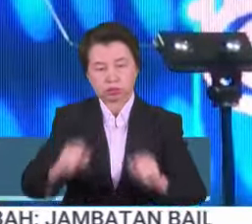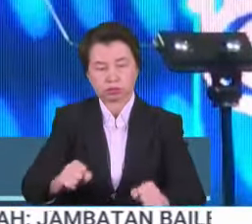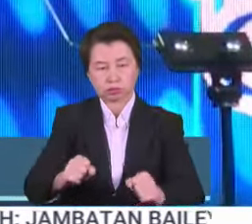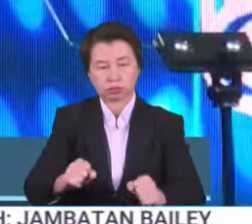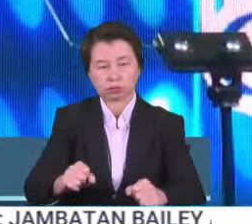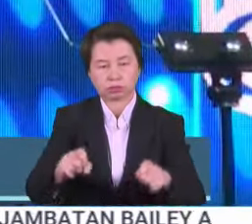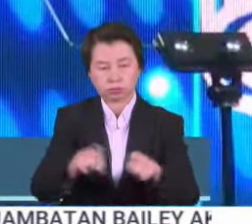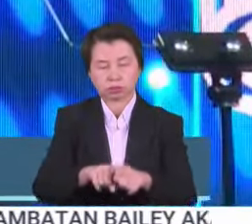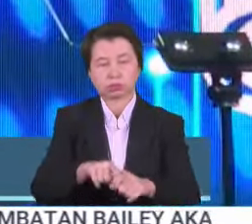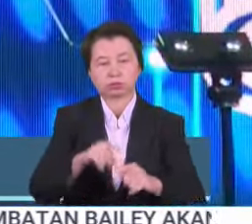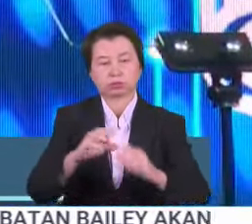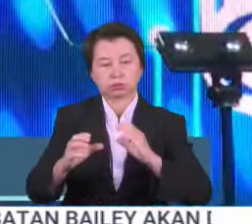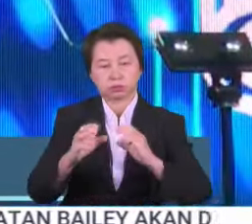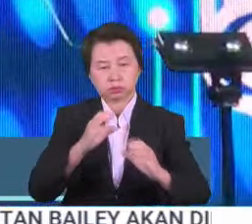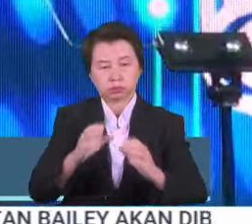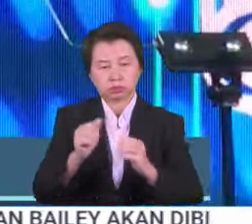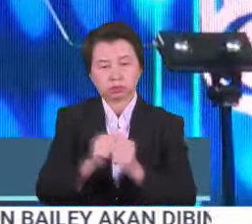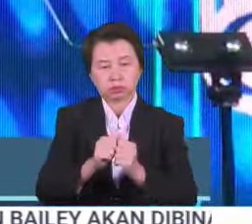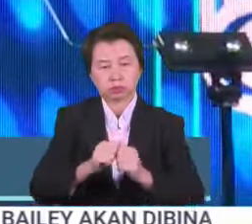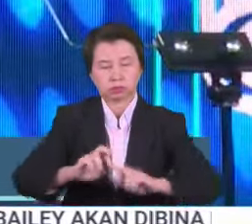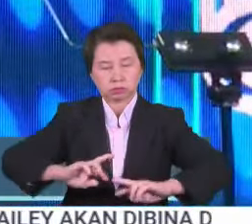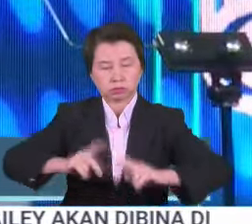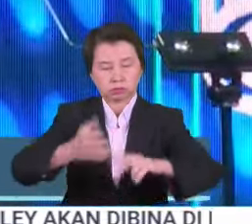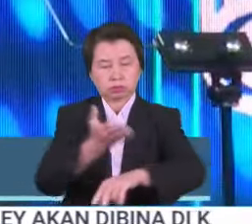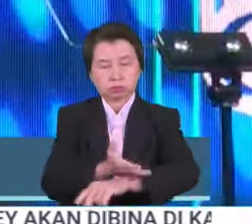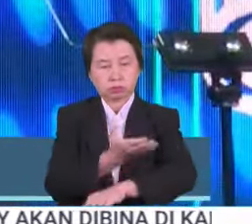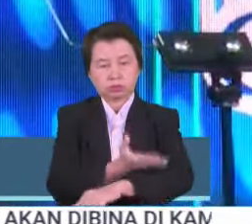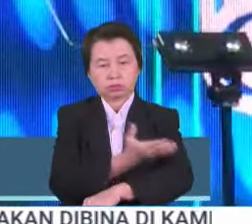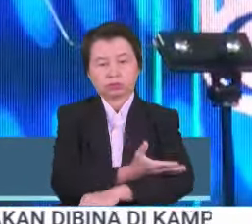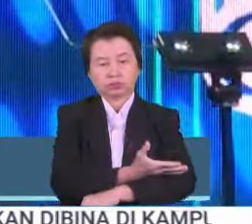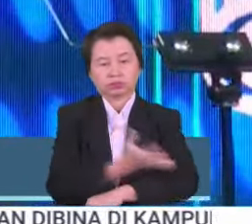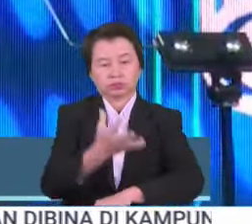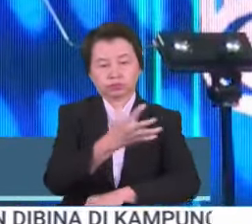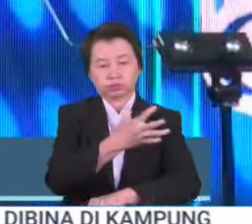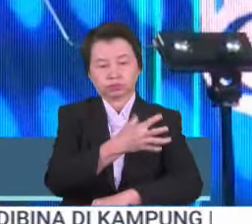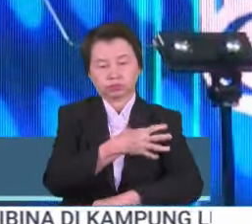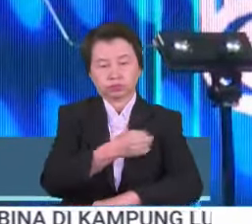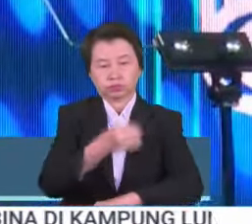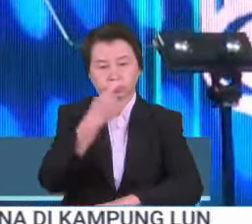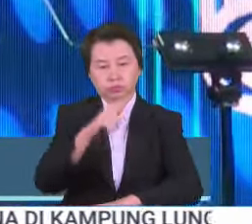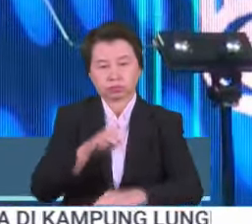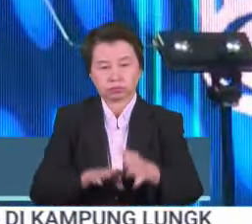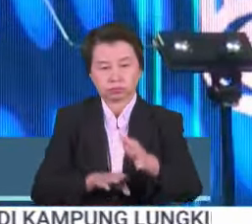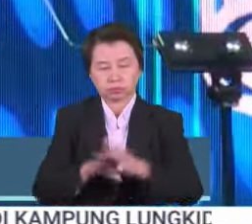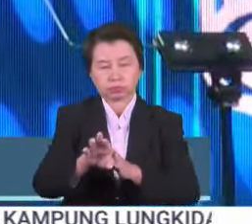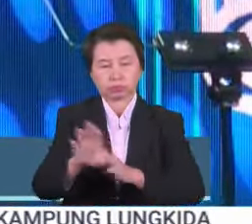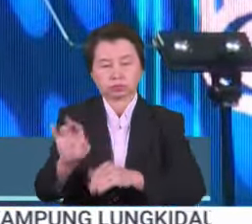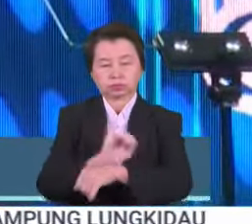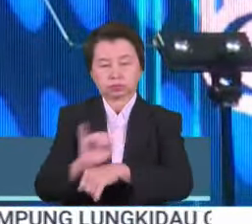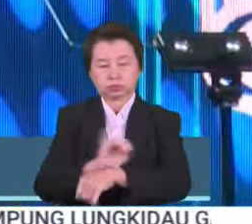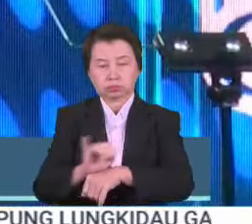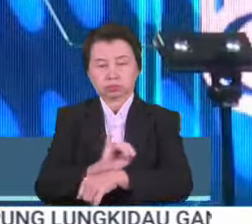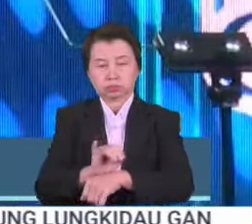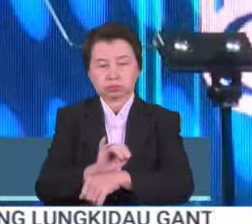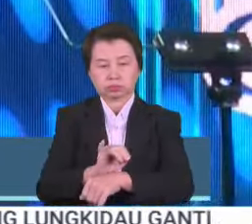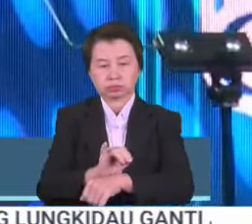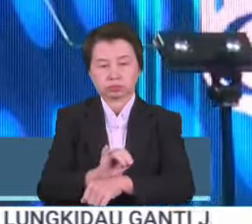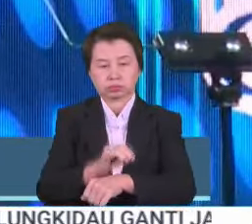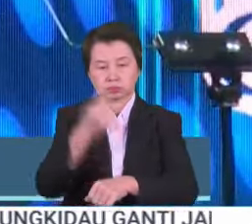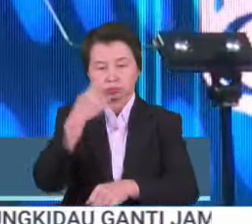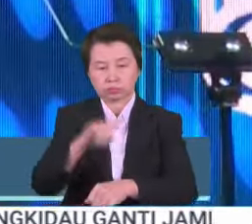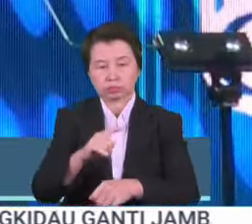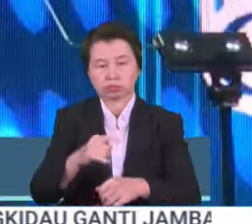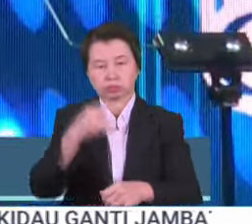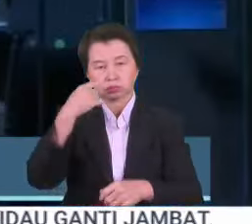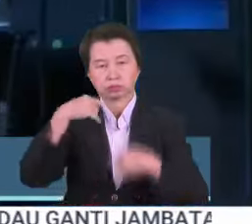seamless communications, enhance automation, and facilitate the growth of industrial, crucial to